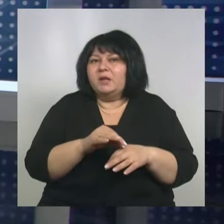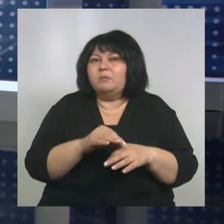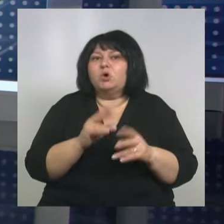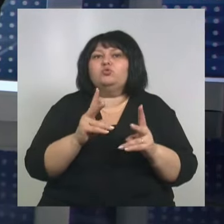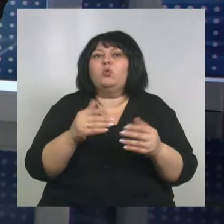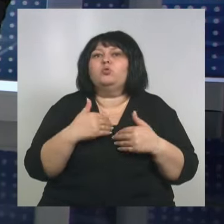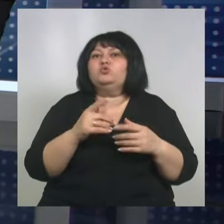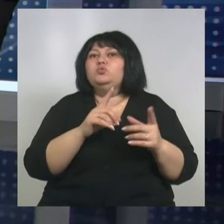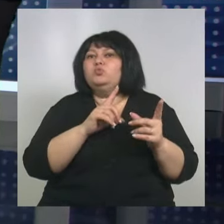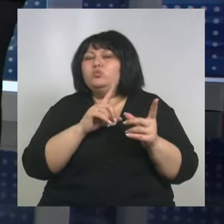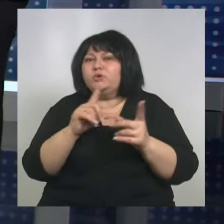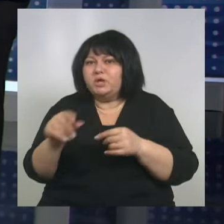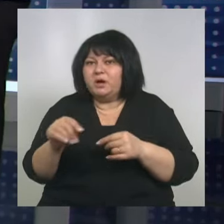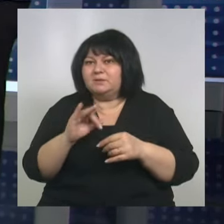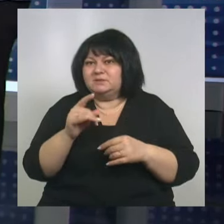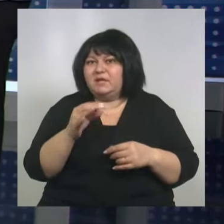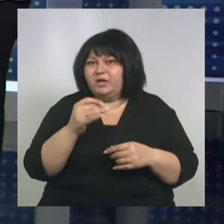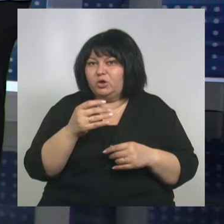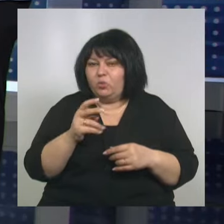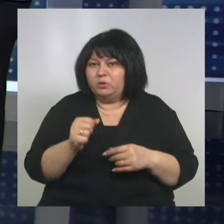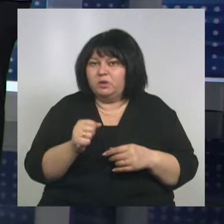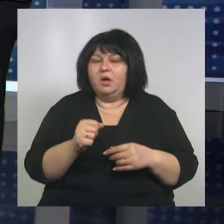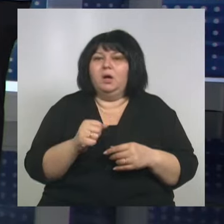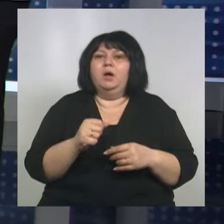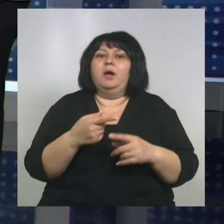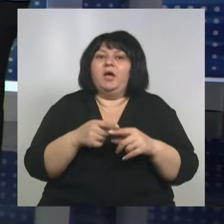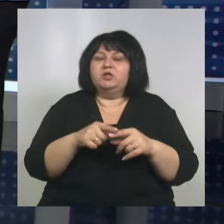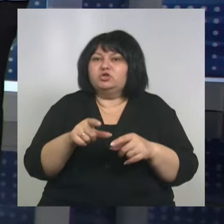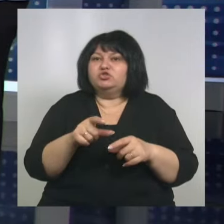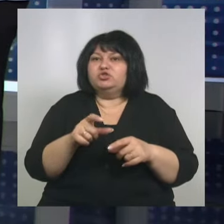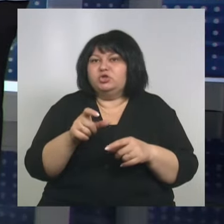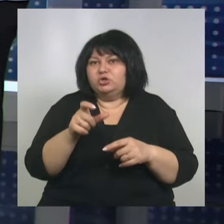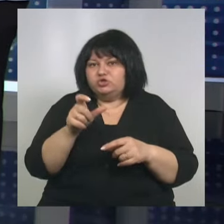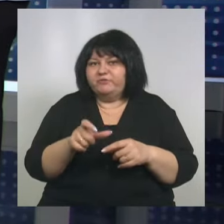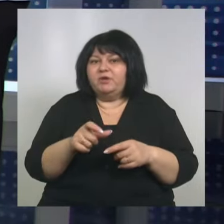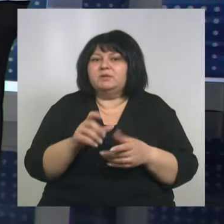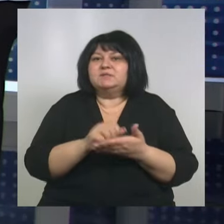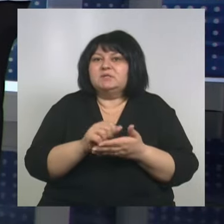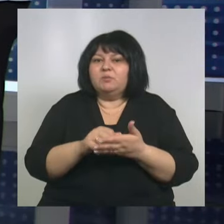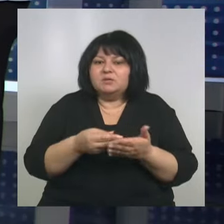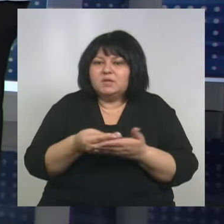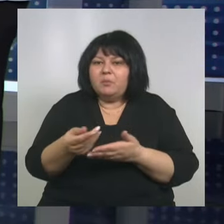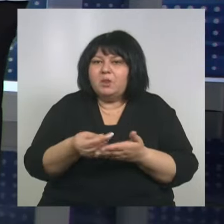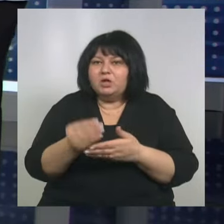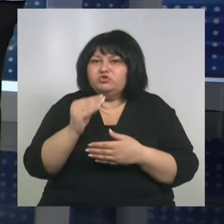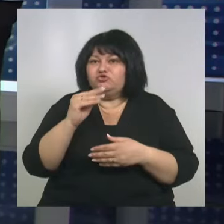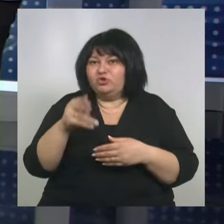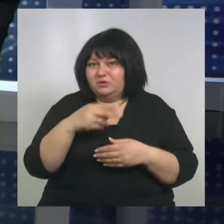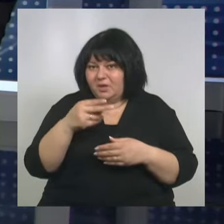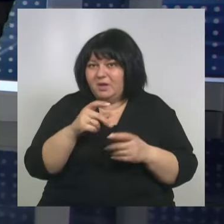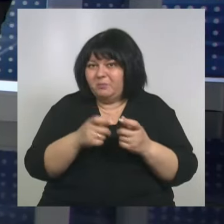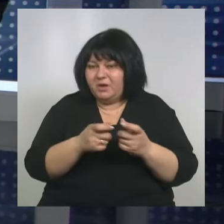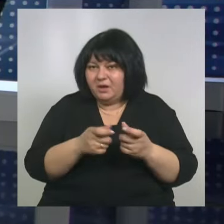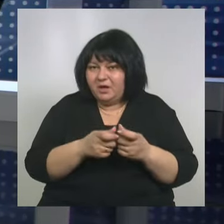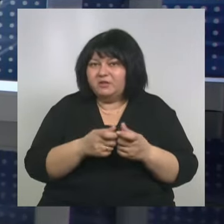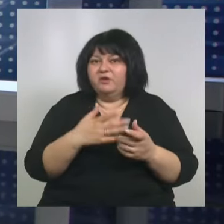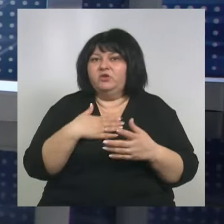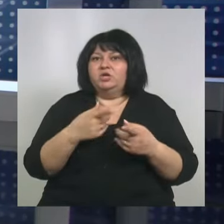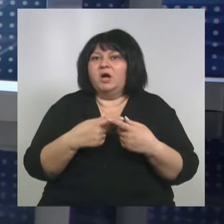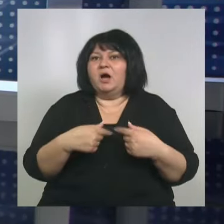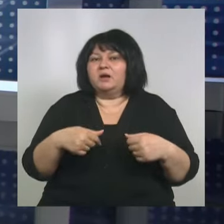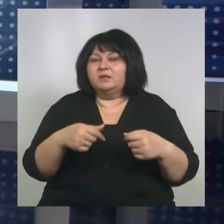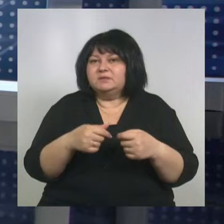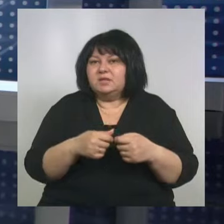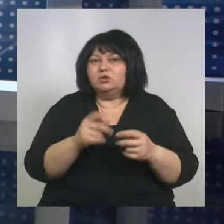региона этот же человек занимается оплатой железнодорожных билетов по России тем кто хочет уехать Ну то есть наша организации